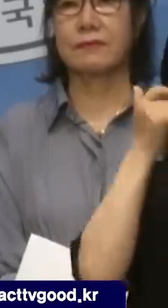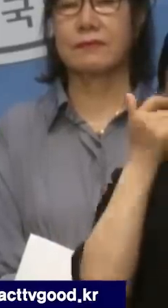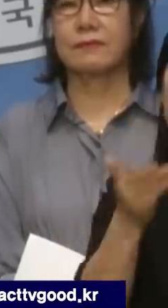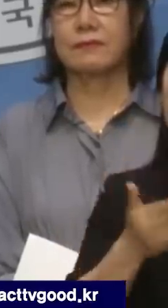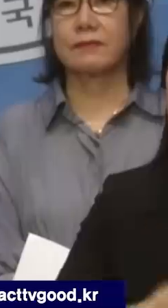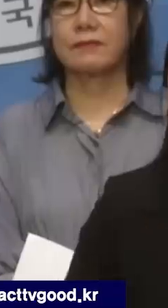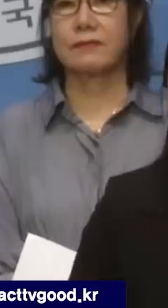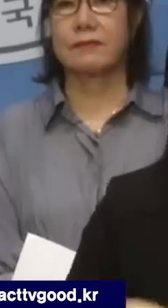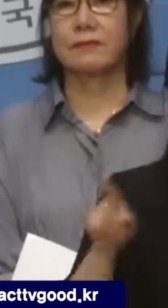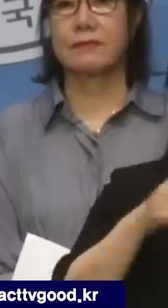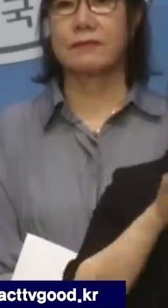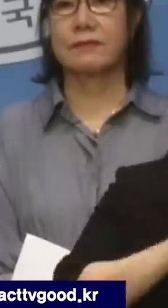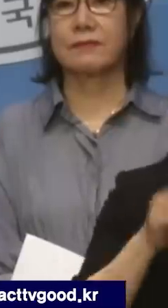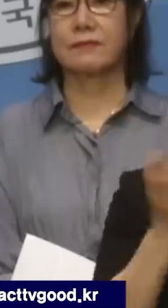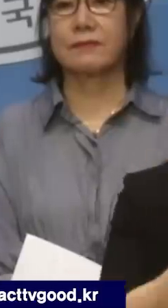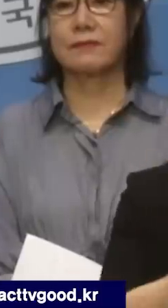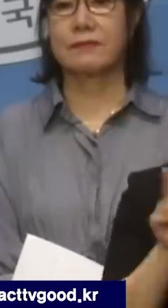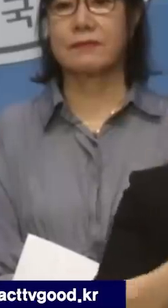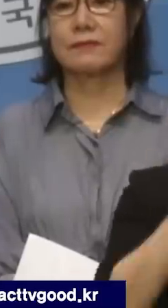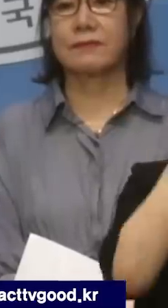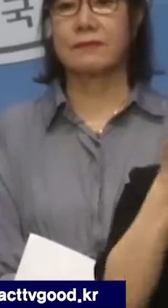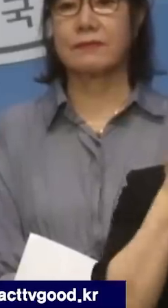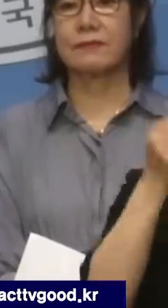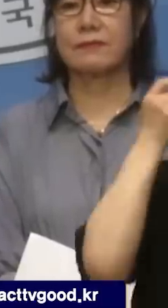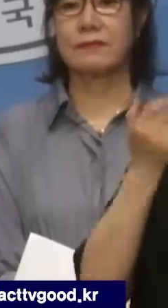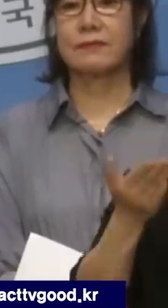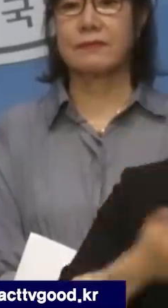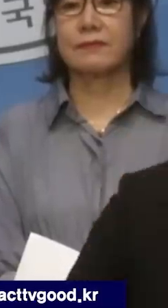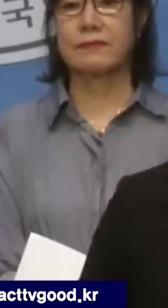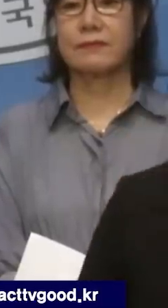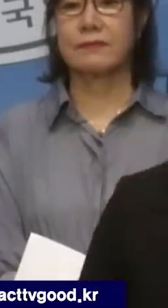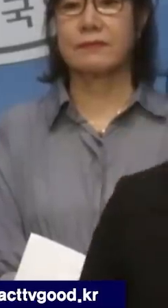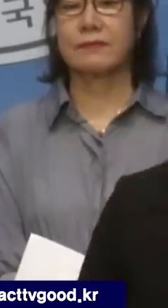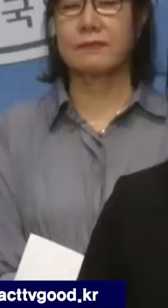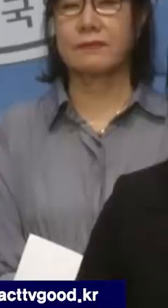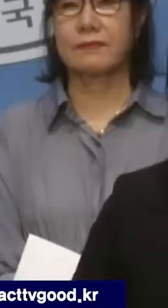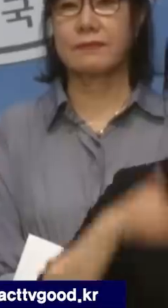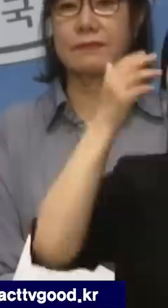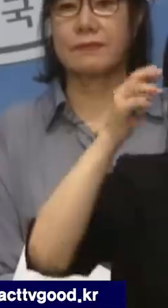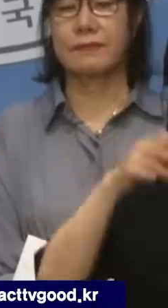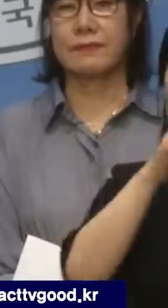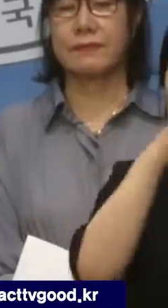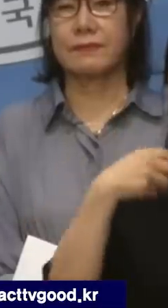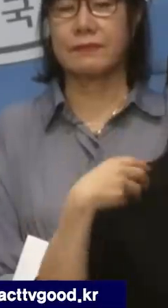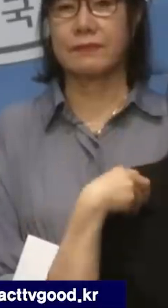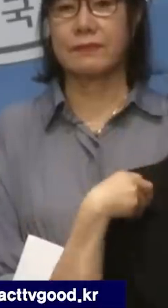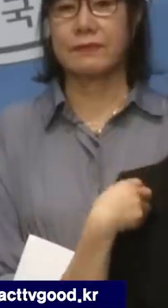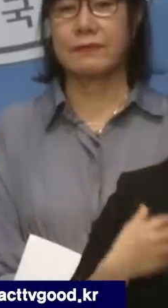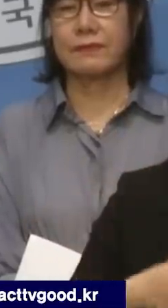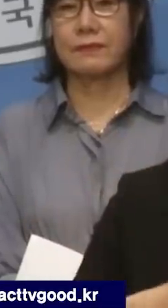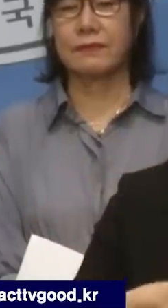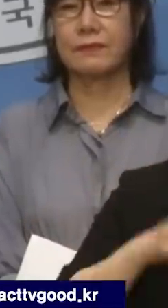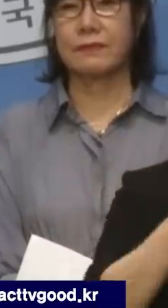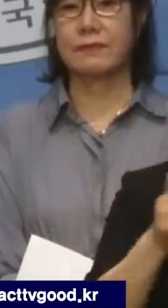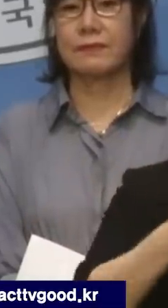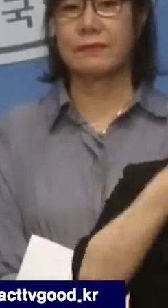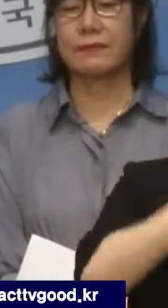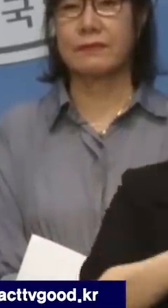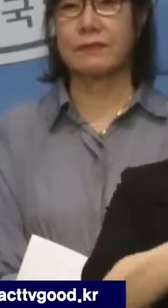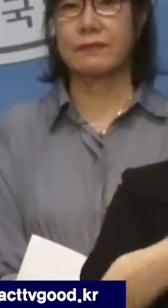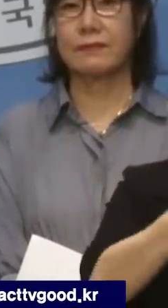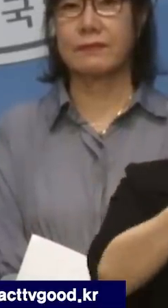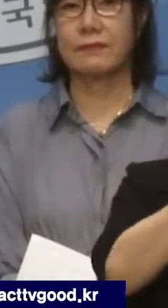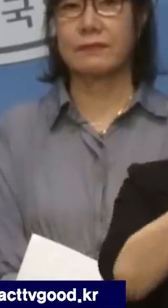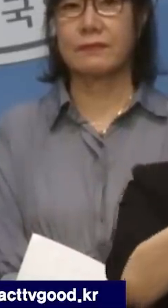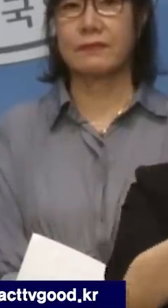것입니까? 대한민국 정부는 대한민국 국민의 이익을 최우선으로 대변해야 하지